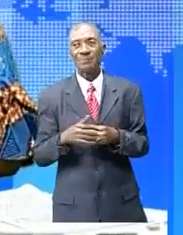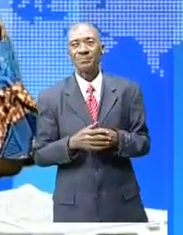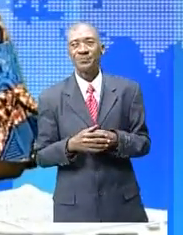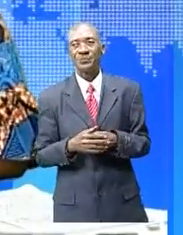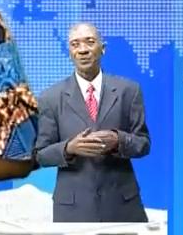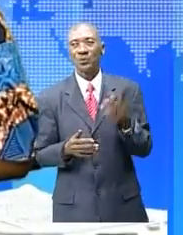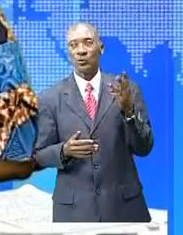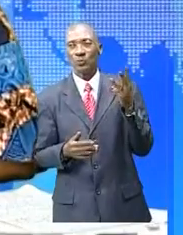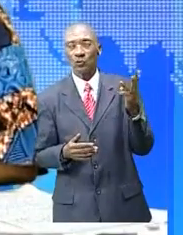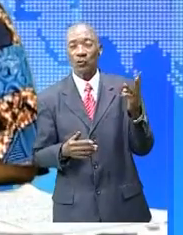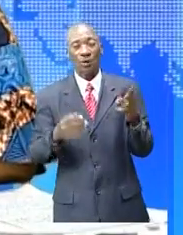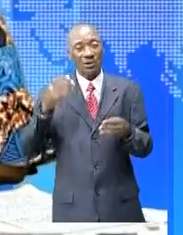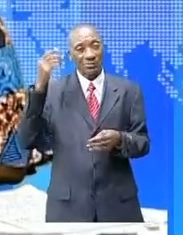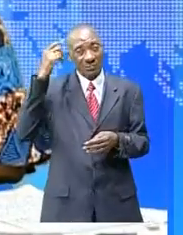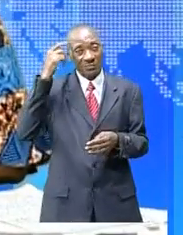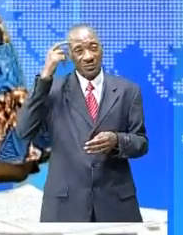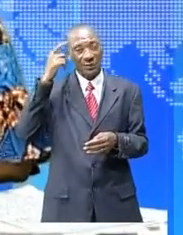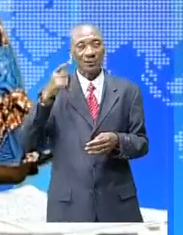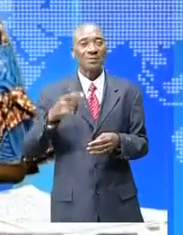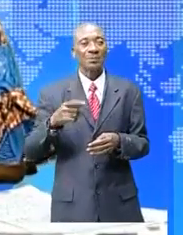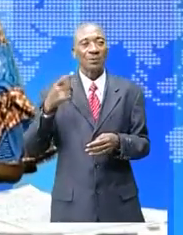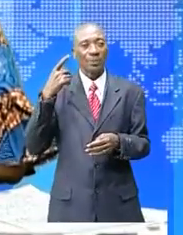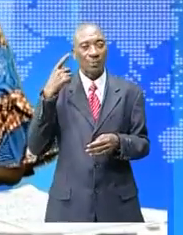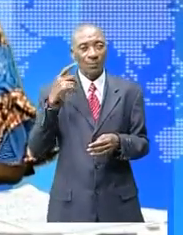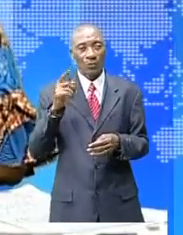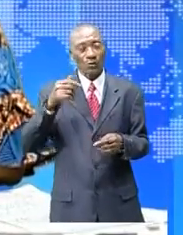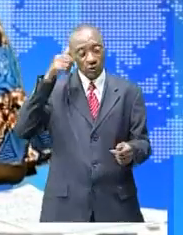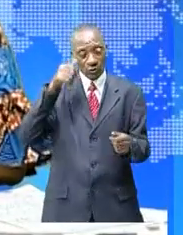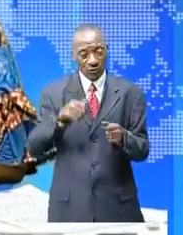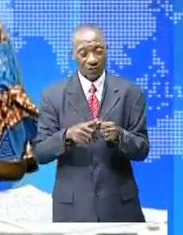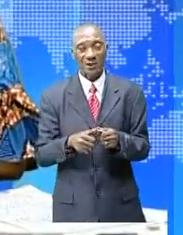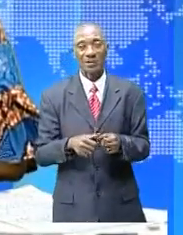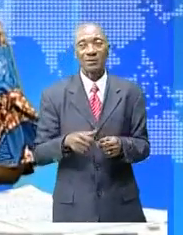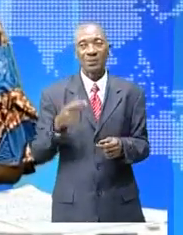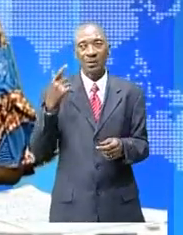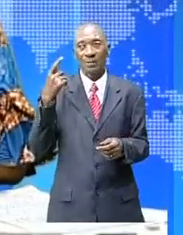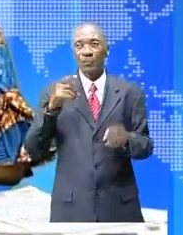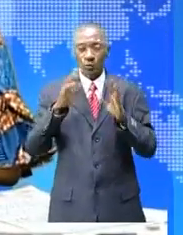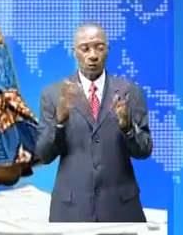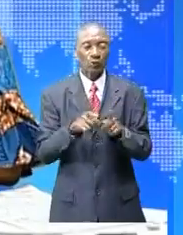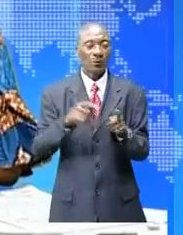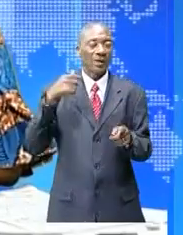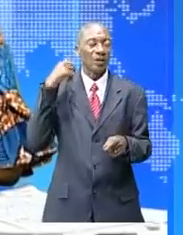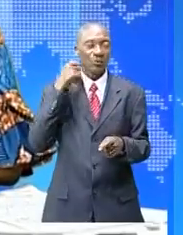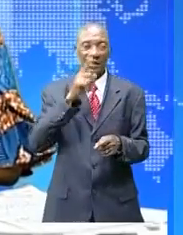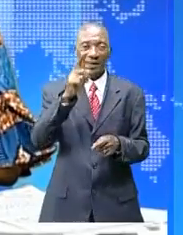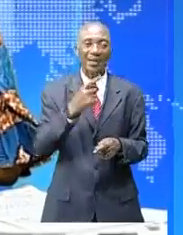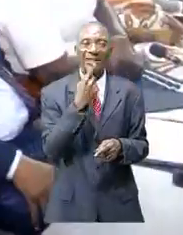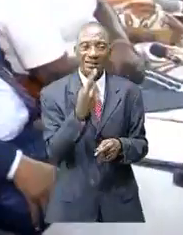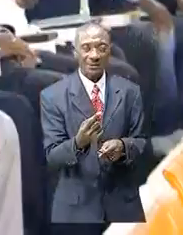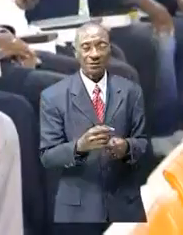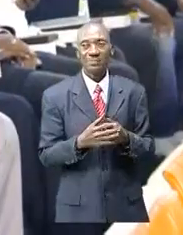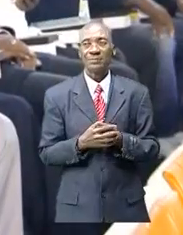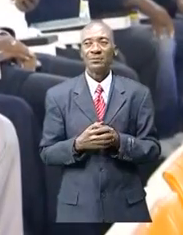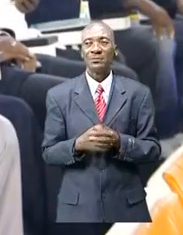souvenir de nos héros nationaux. Laurent Désiré Kabila, Patrice Emery Lumumba aussi, Dr Étienne Tshisekedi.